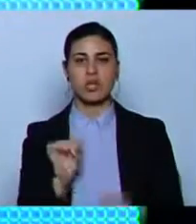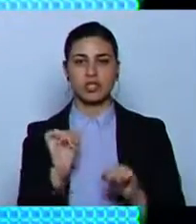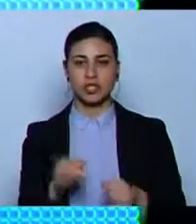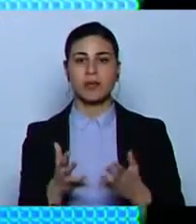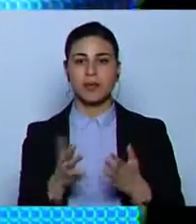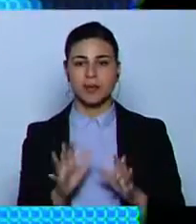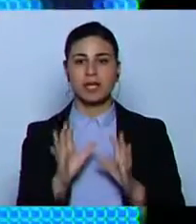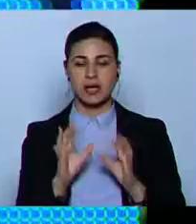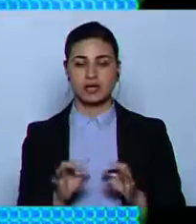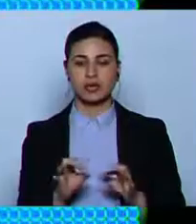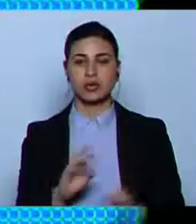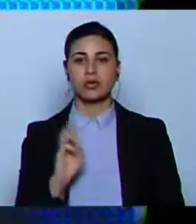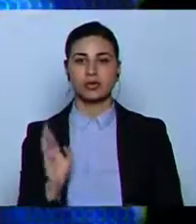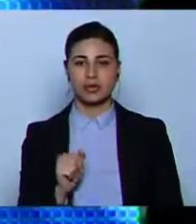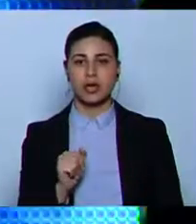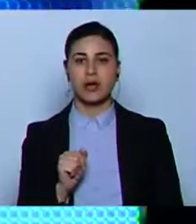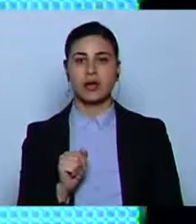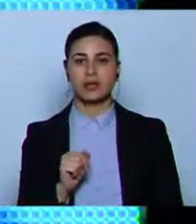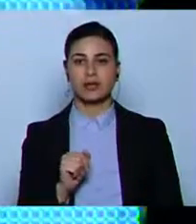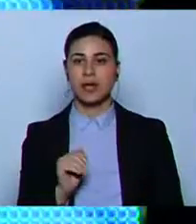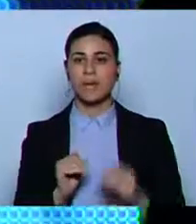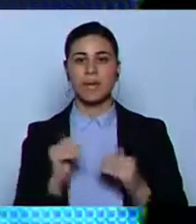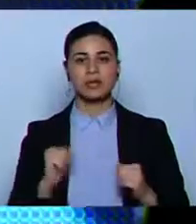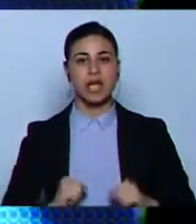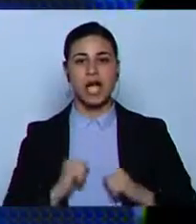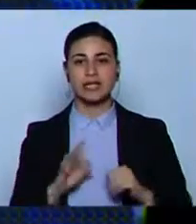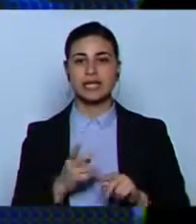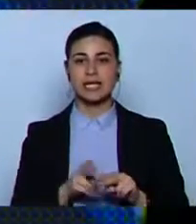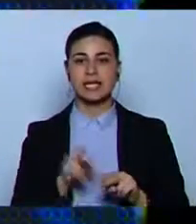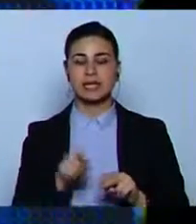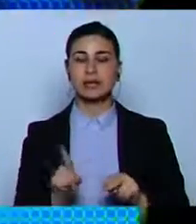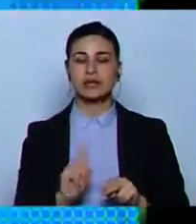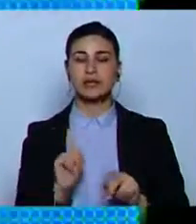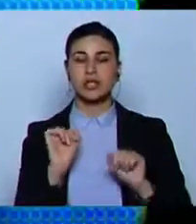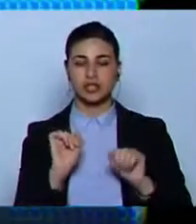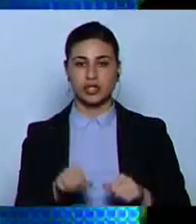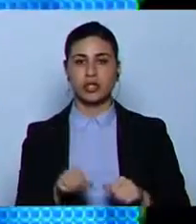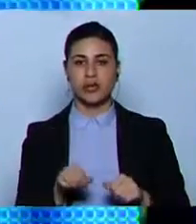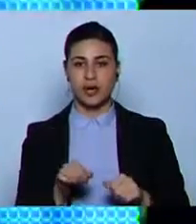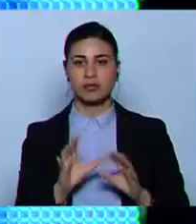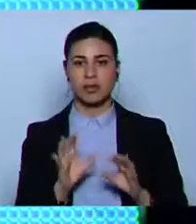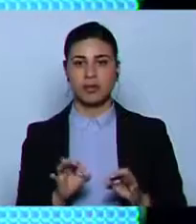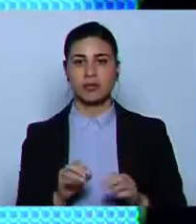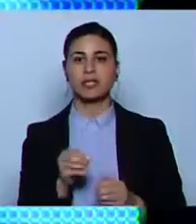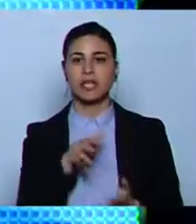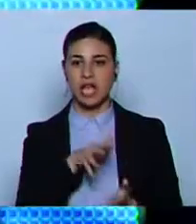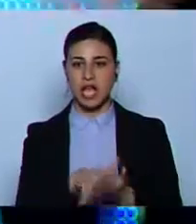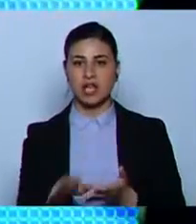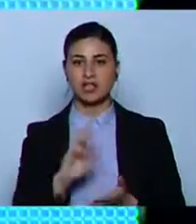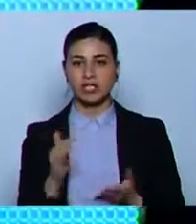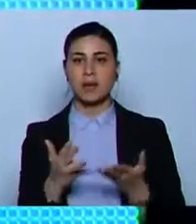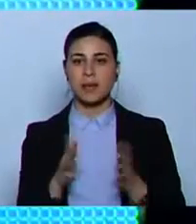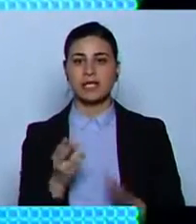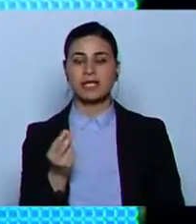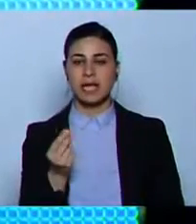უფრო რაციონალურად და მაქსიმალურად არ ეცადა იმას, რომ რაც შეიძლება მოზომილად დაიხარჯა და უფრო